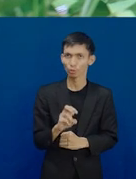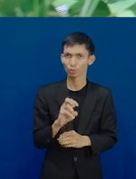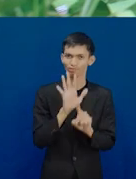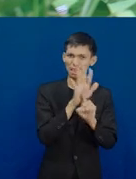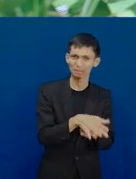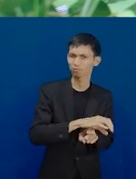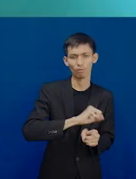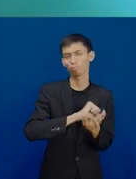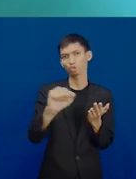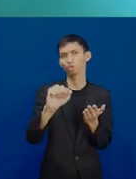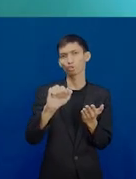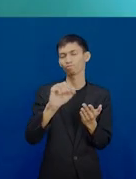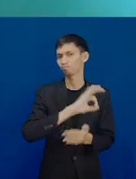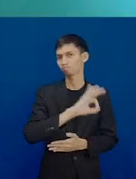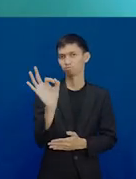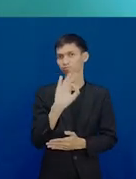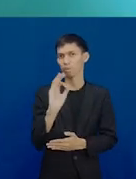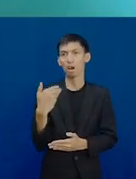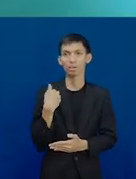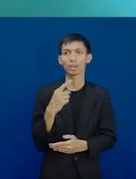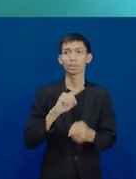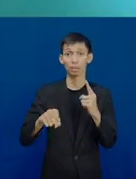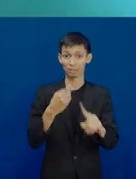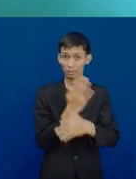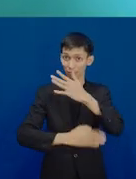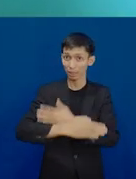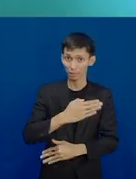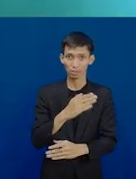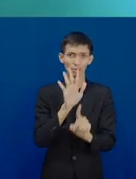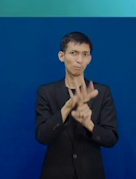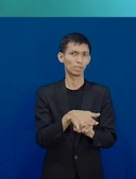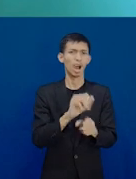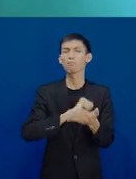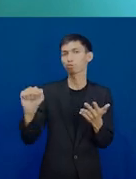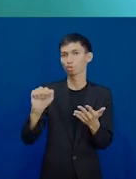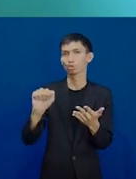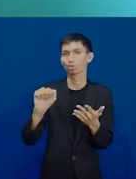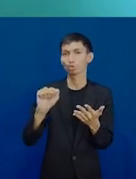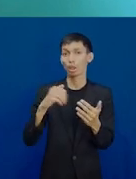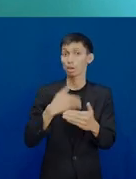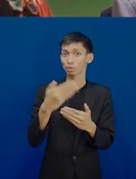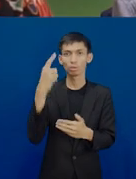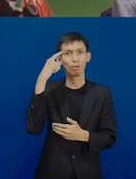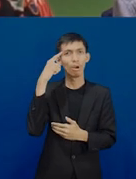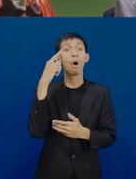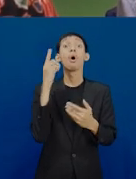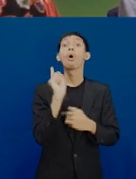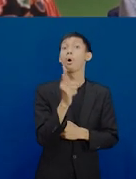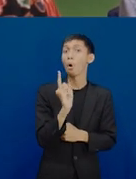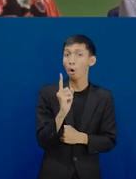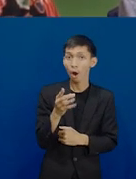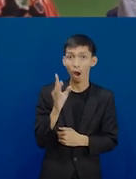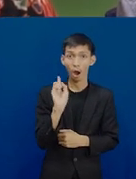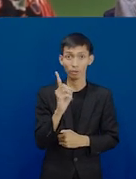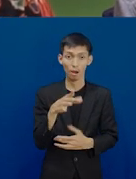ada kesetaraan. Tidak boleh ada diskriminasi antara kita dengan teman-teman penyandang difabel. Dari situlah ada